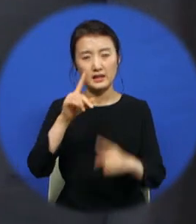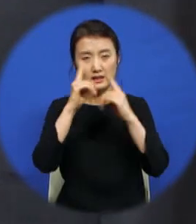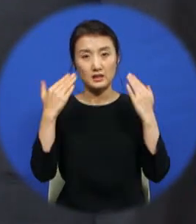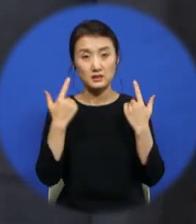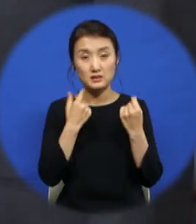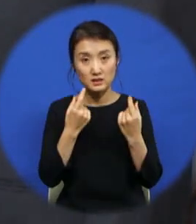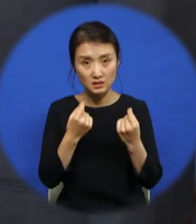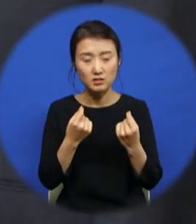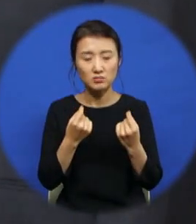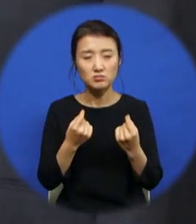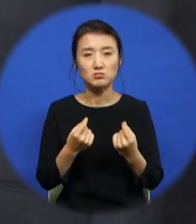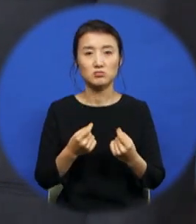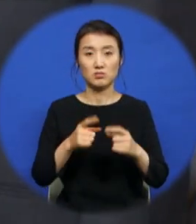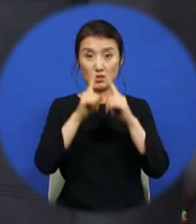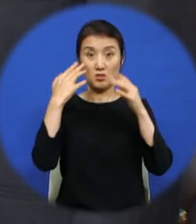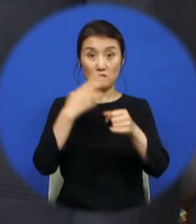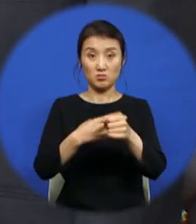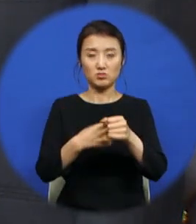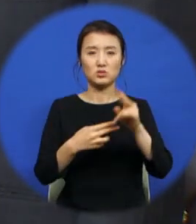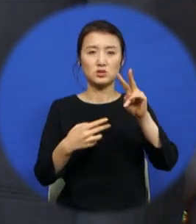여러분의 유대인 입니다